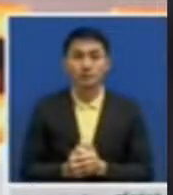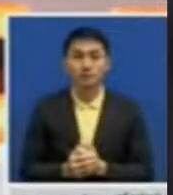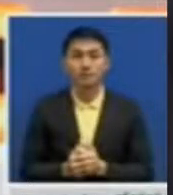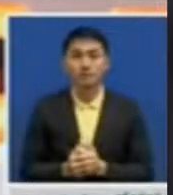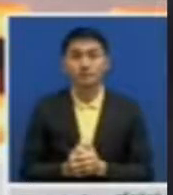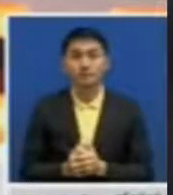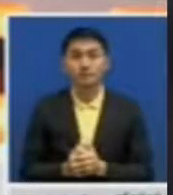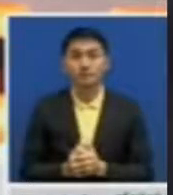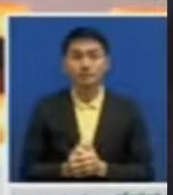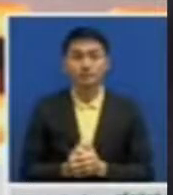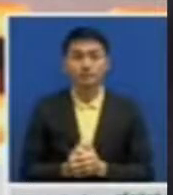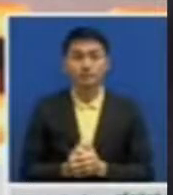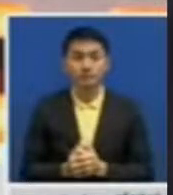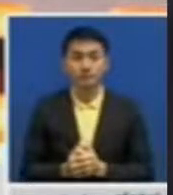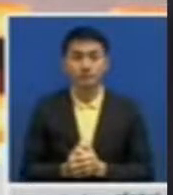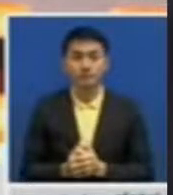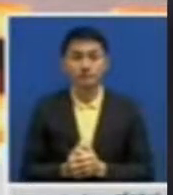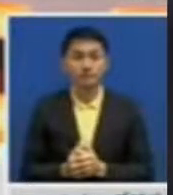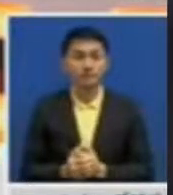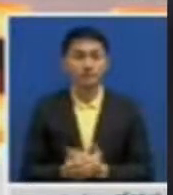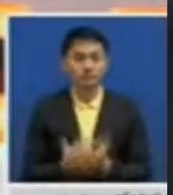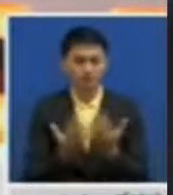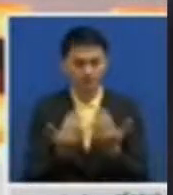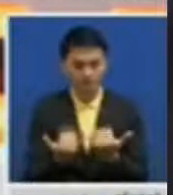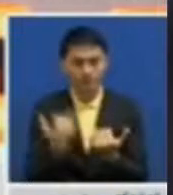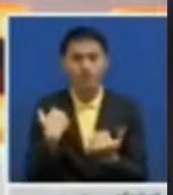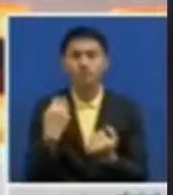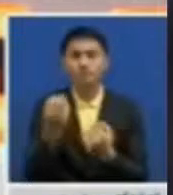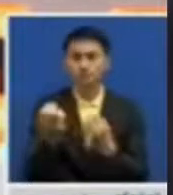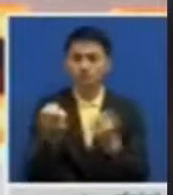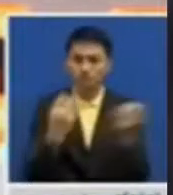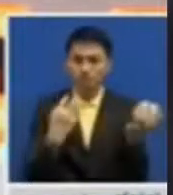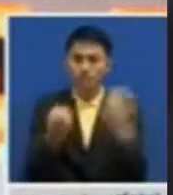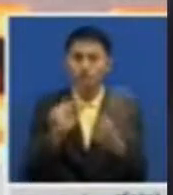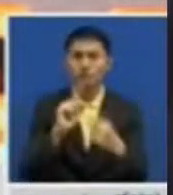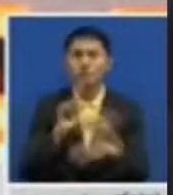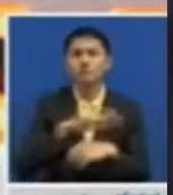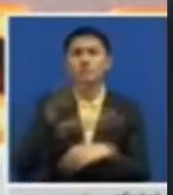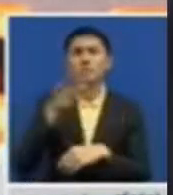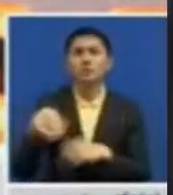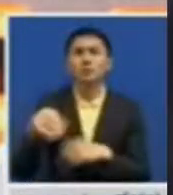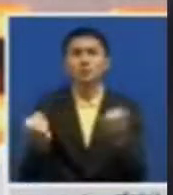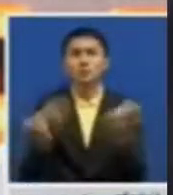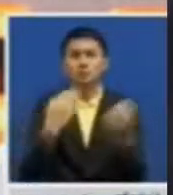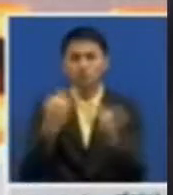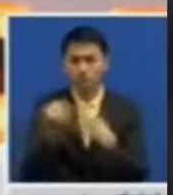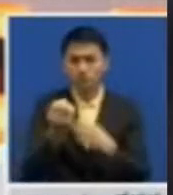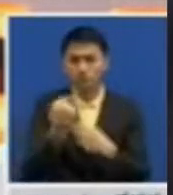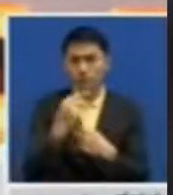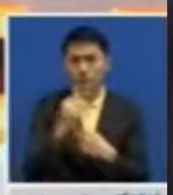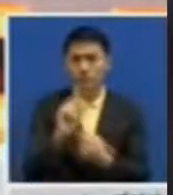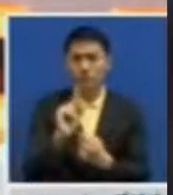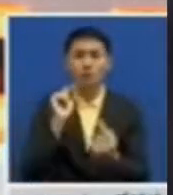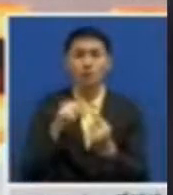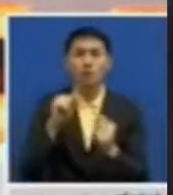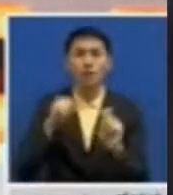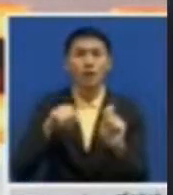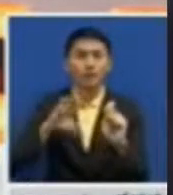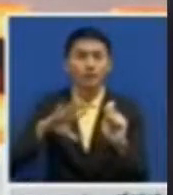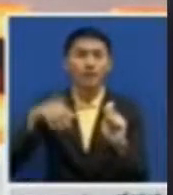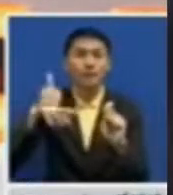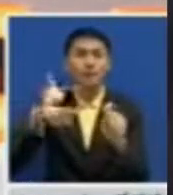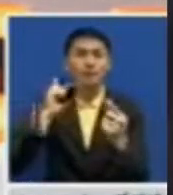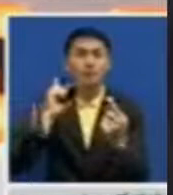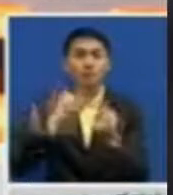ใหม่กับผมได้รับการร้องเรียนจากพี่น้องตำบลโคกเกาะอำเภอเมืองจังหวัดมหาสารค